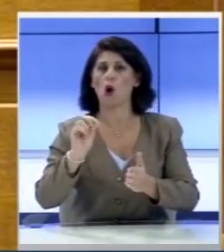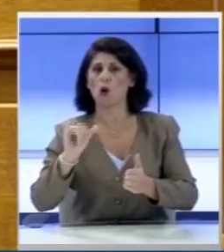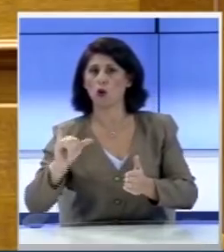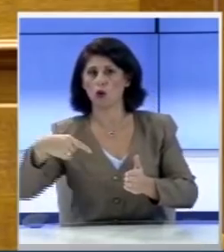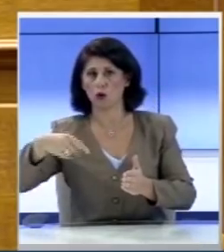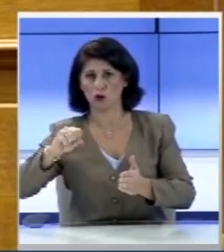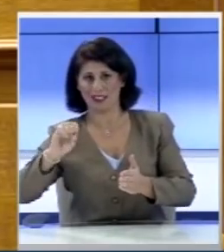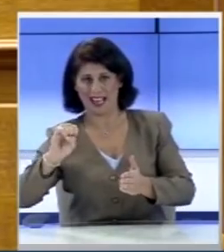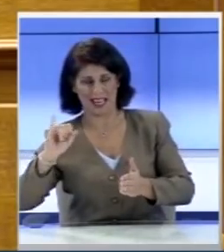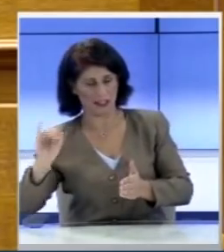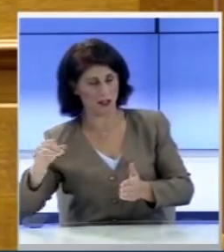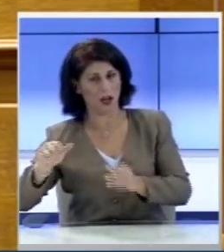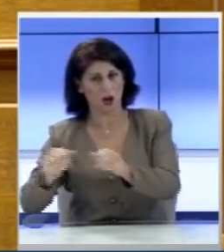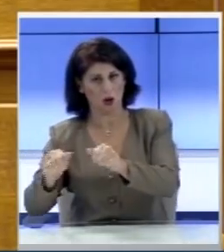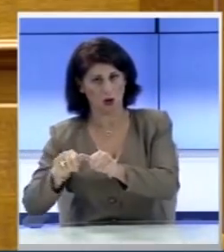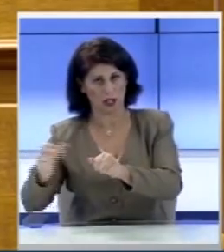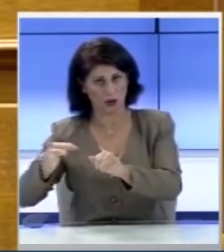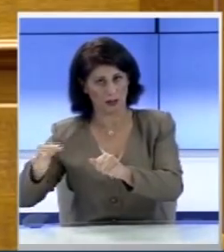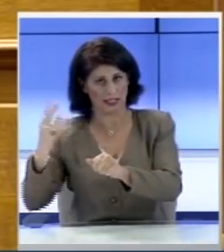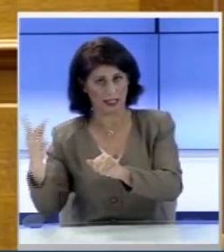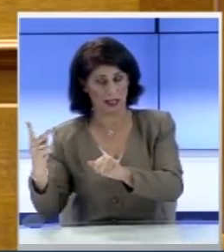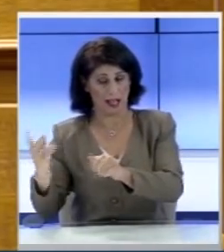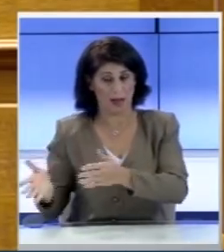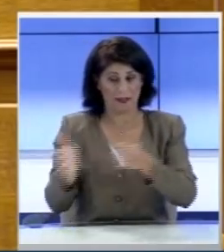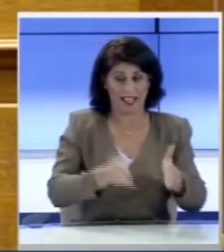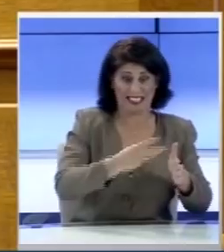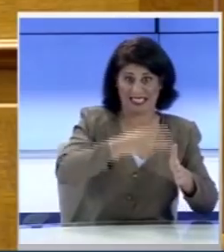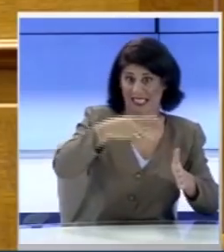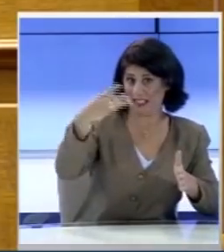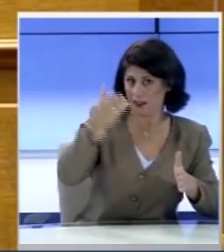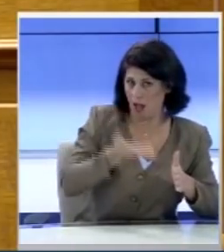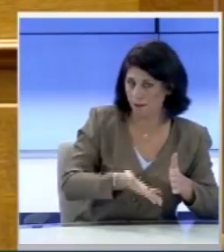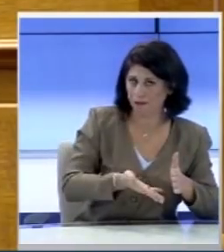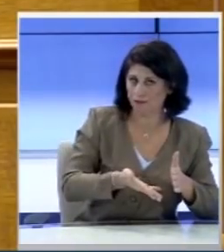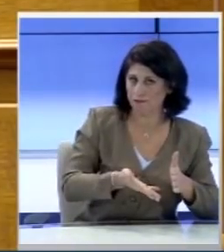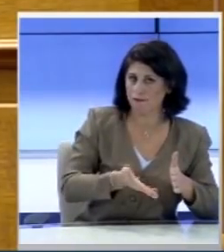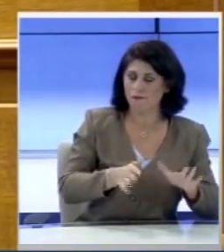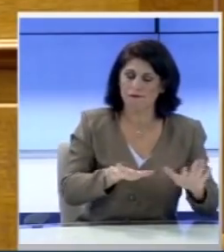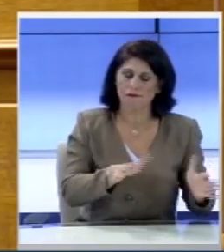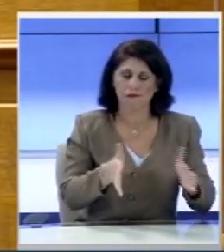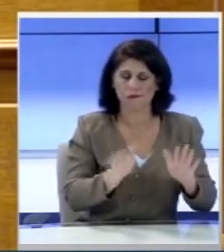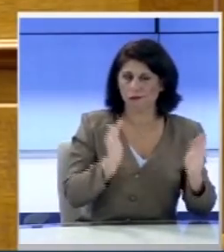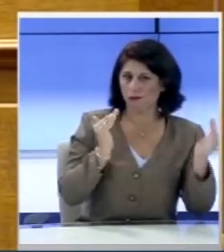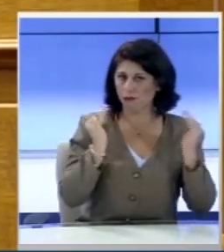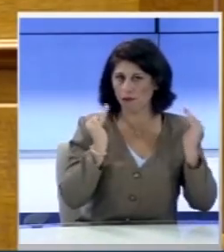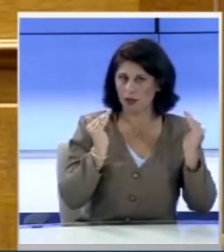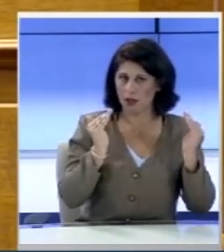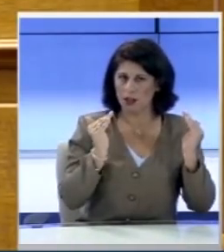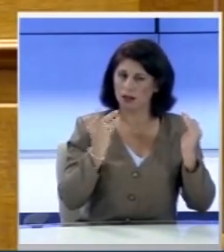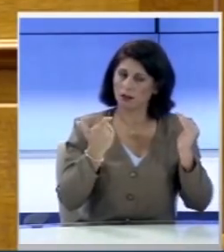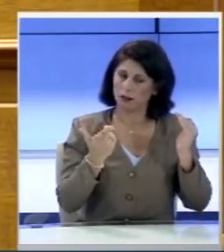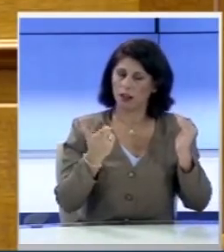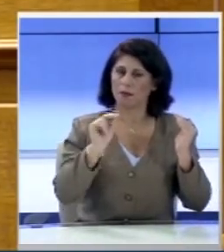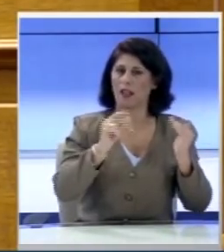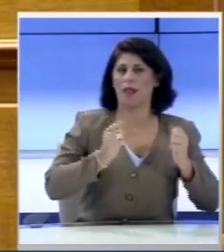του Καστελόριζου. Ενώ ο άλλος, ο ΣΥΡΙΖΑ, με μια αμφιλεγόμενη και καιροσκοπική, θα